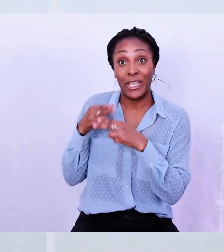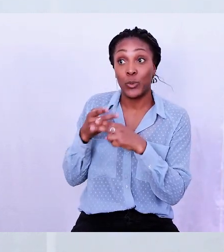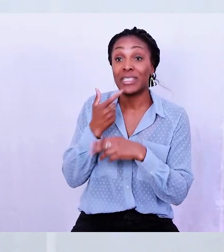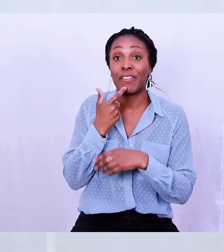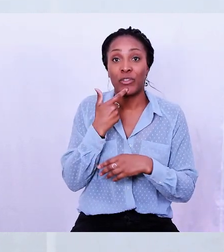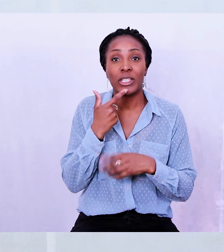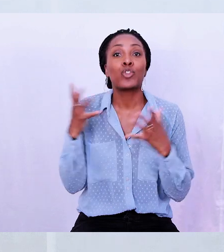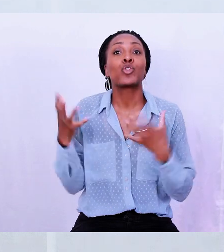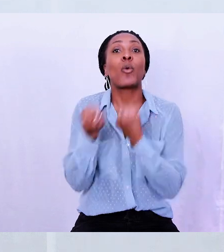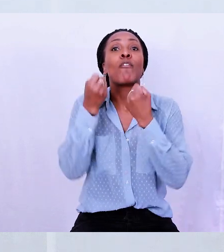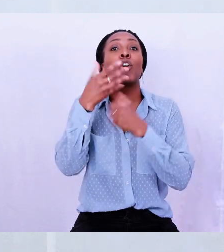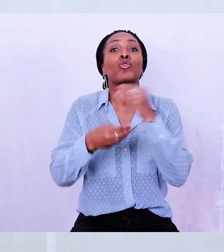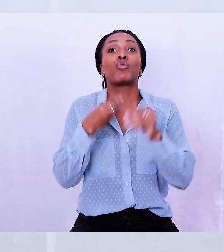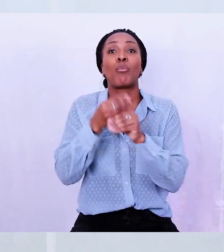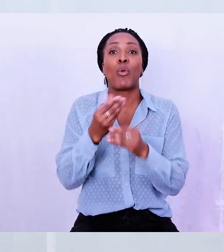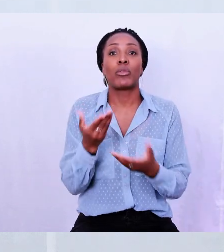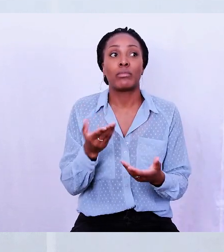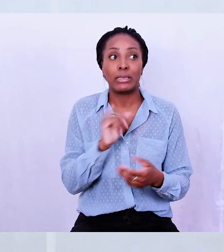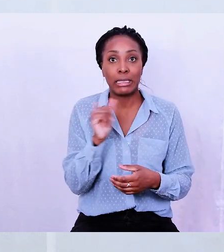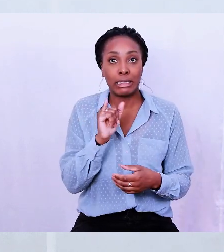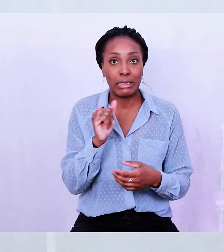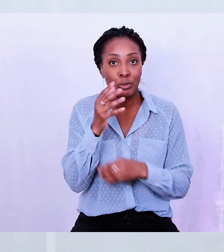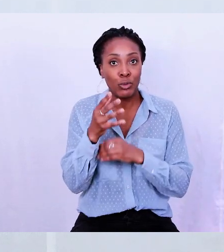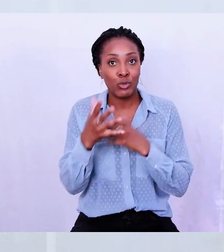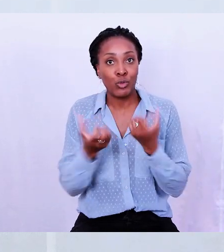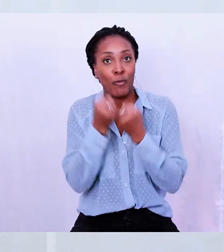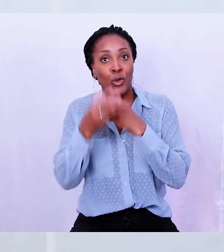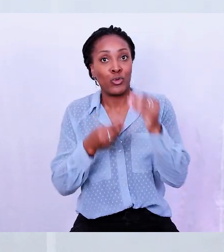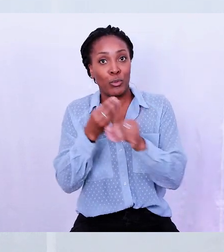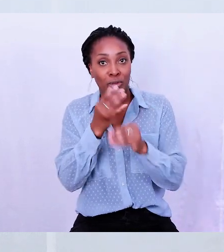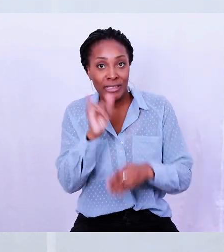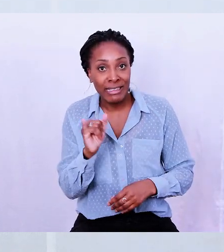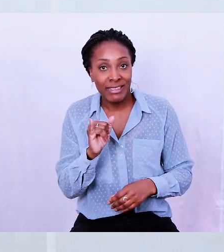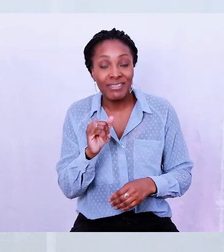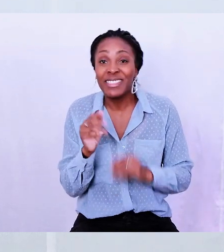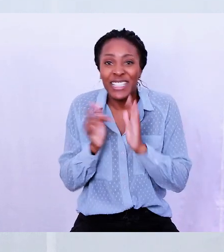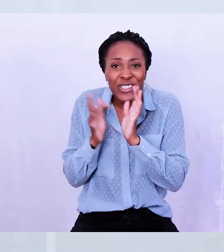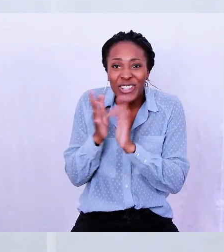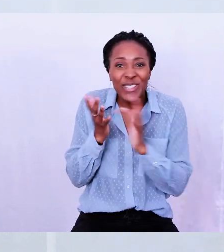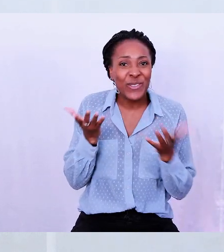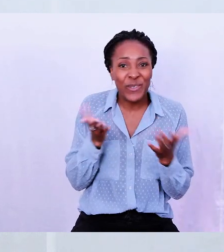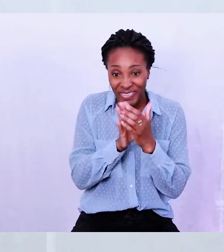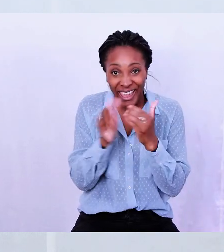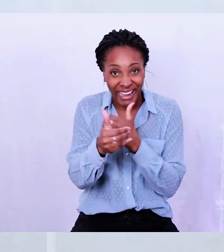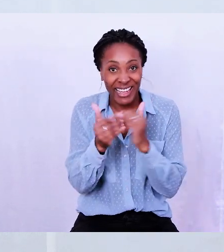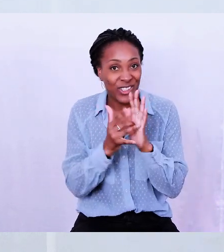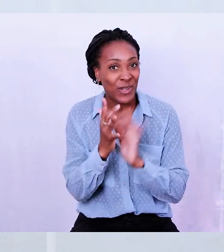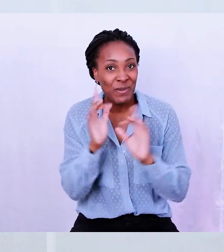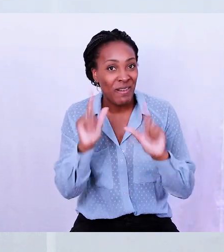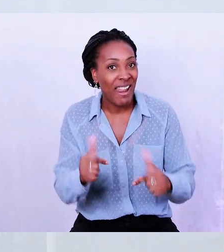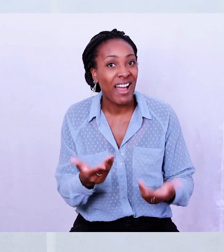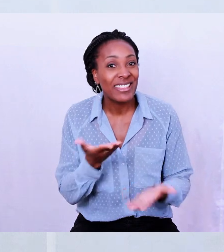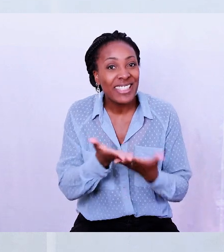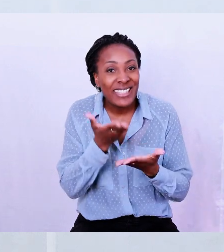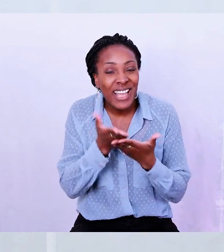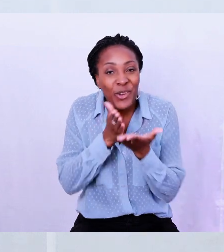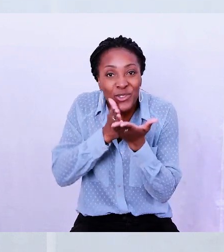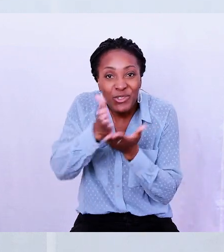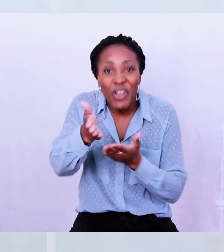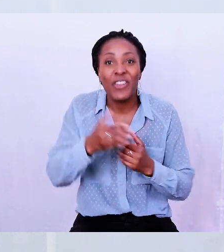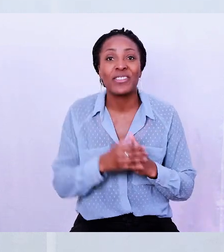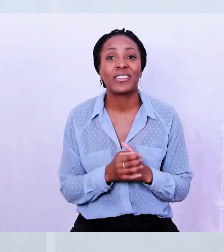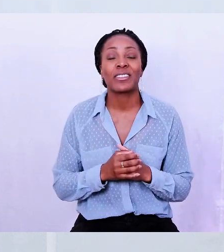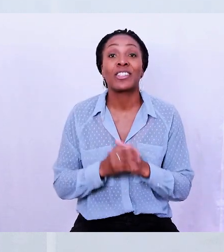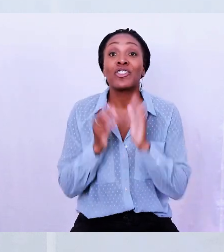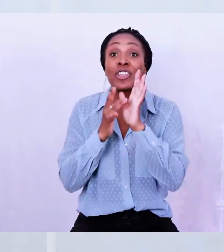C'est vraiment Jésus. Il n'y a pas d'autre sauveur que lui. Et j'aimerais aujourd'hui bien simplement voir que Jésus-Christ est